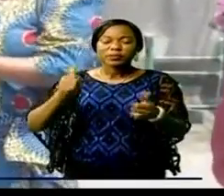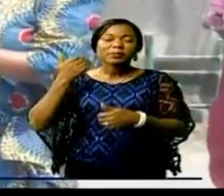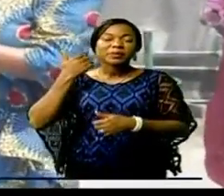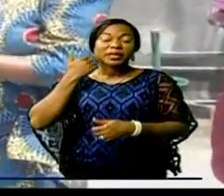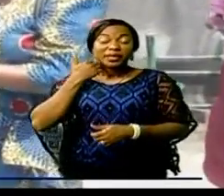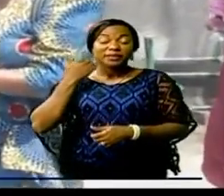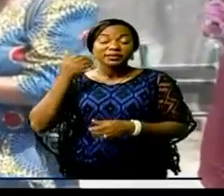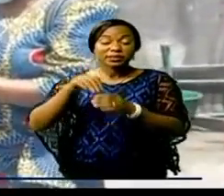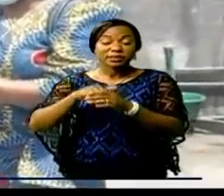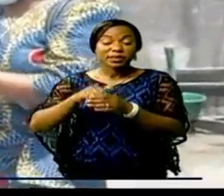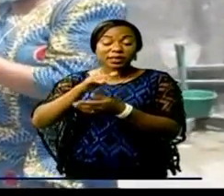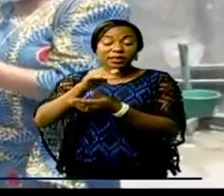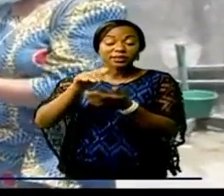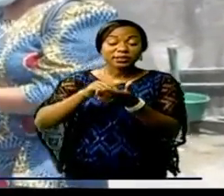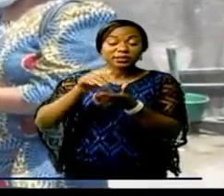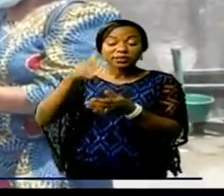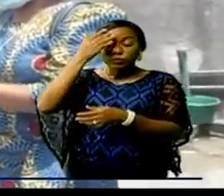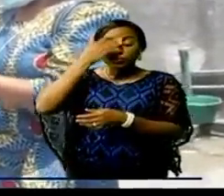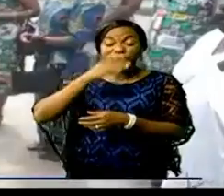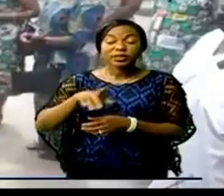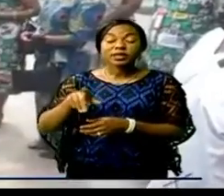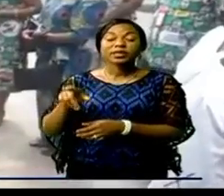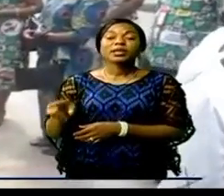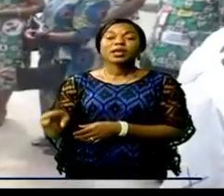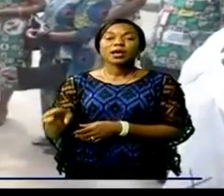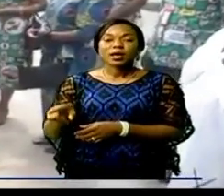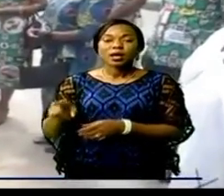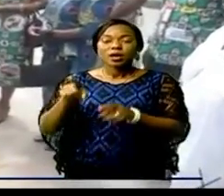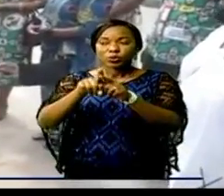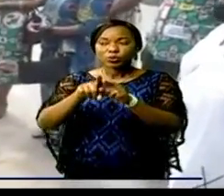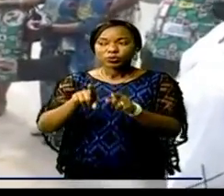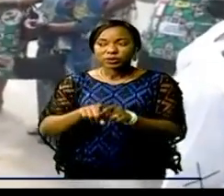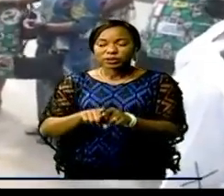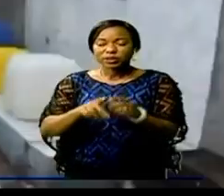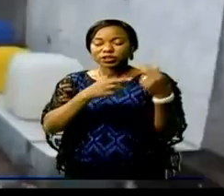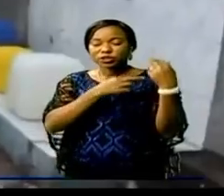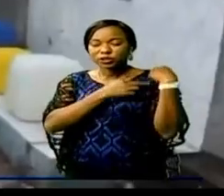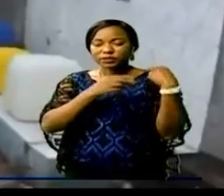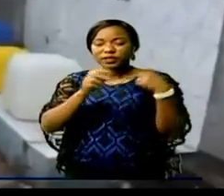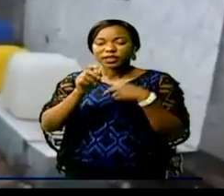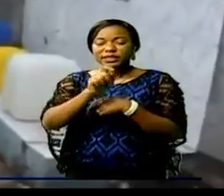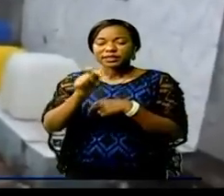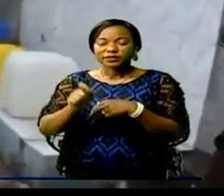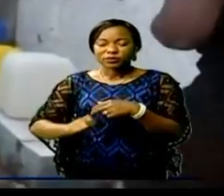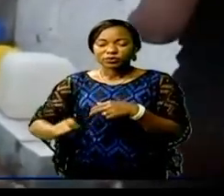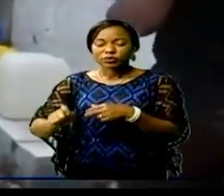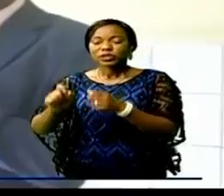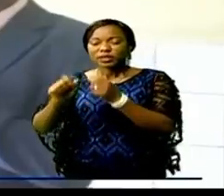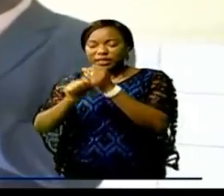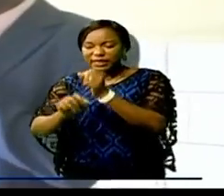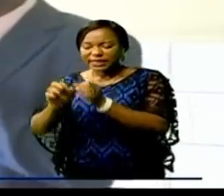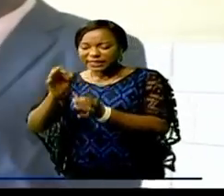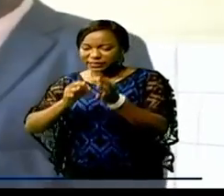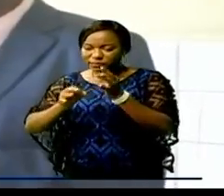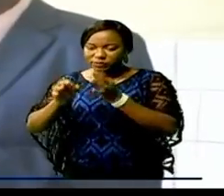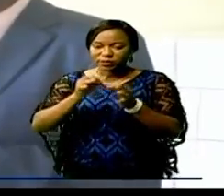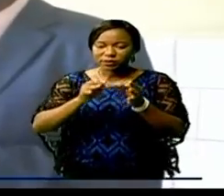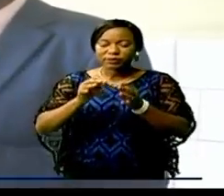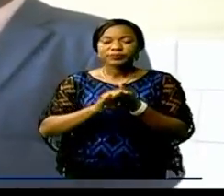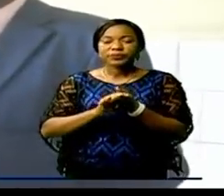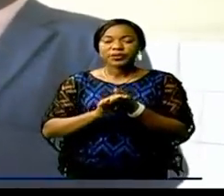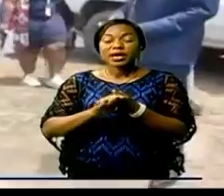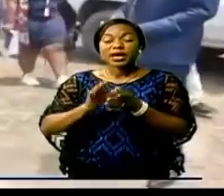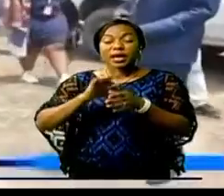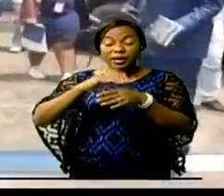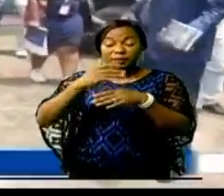espace géographique, a souligné le chef de division provinciale de la santé, Médard Kabatusukidila. S'en est